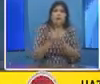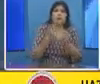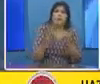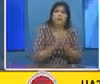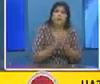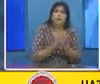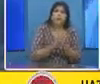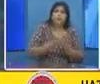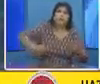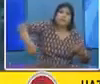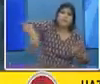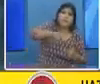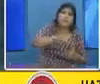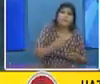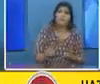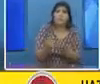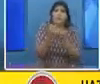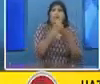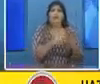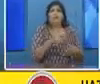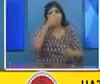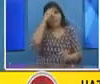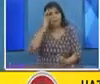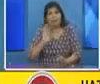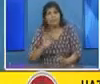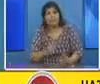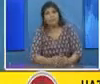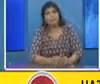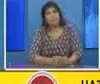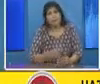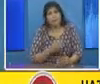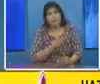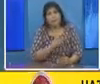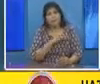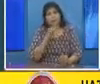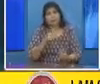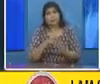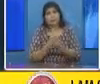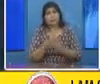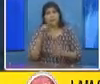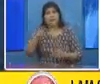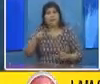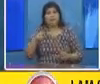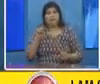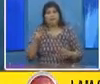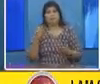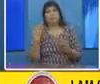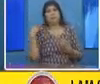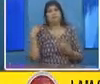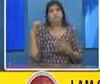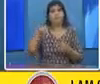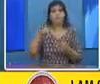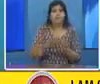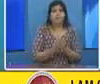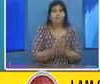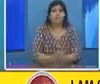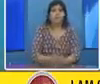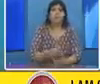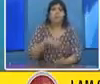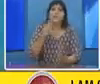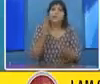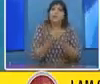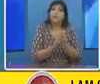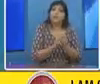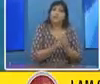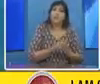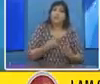जीव जंतुओं की संकट बन जाती मुझे विश्वास है आप ऐसा जरूर करें। और इन सब बातों के